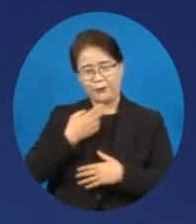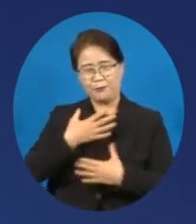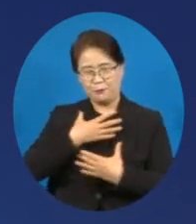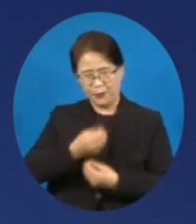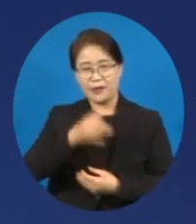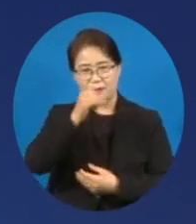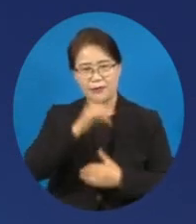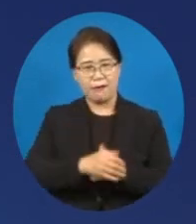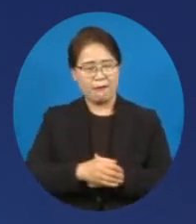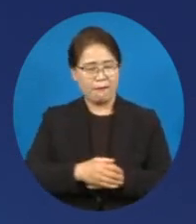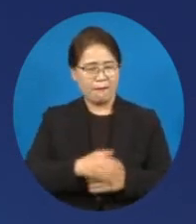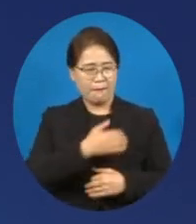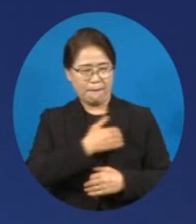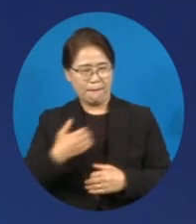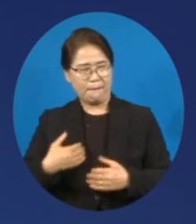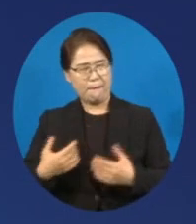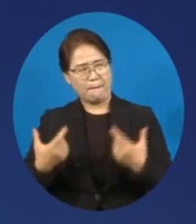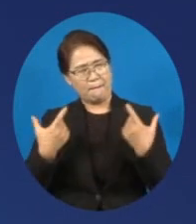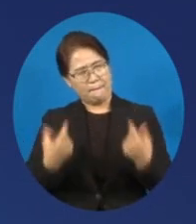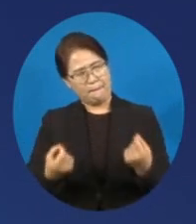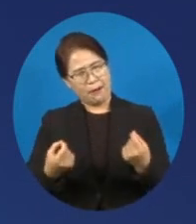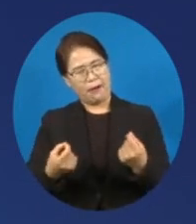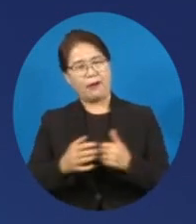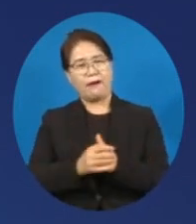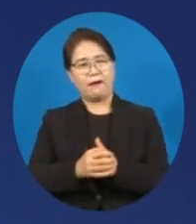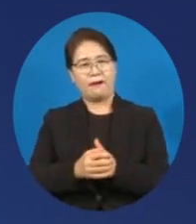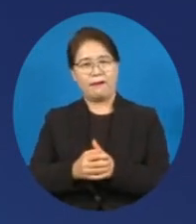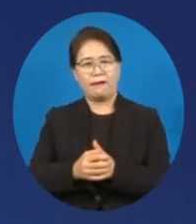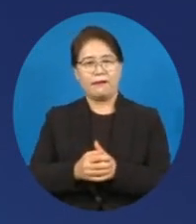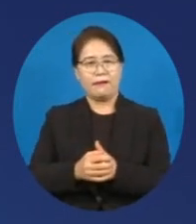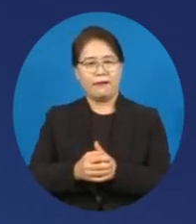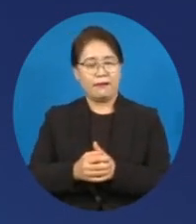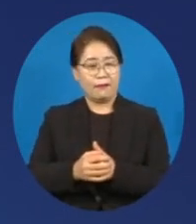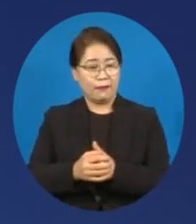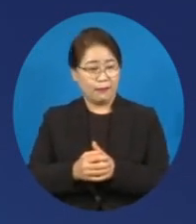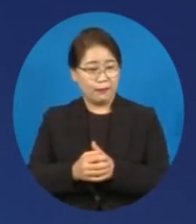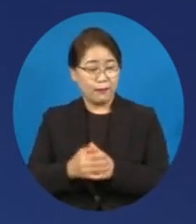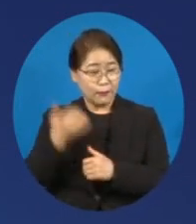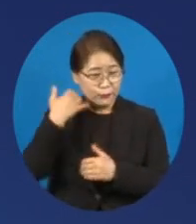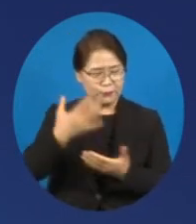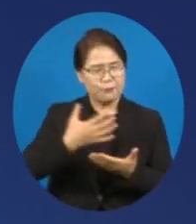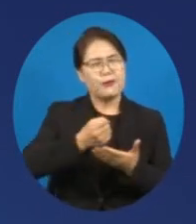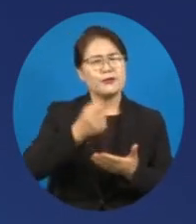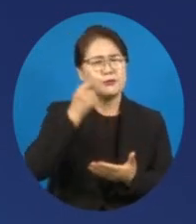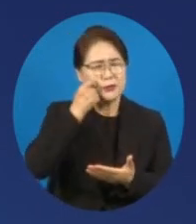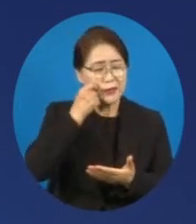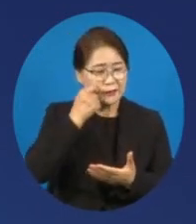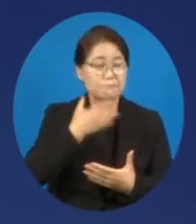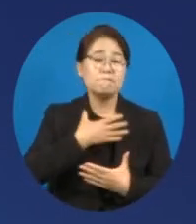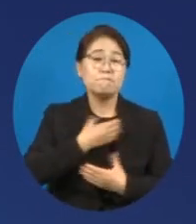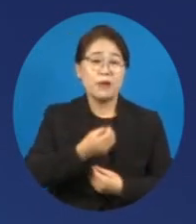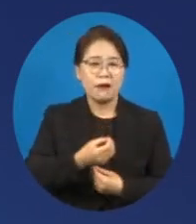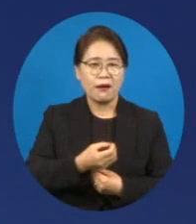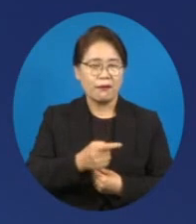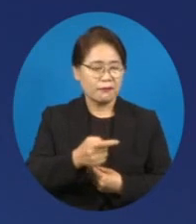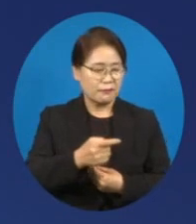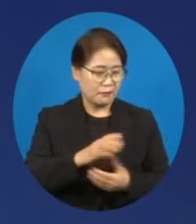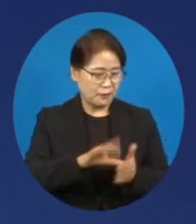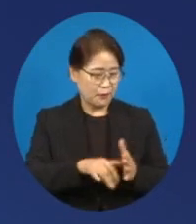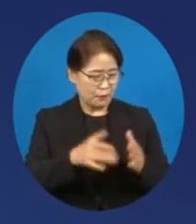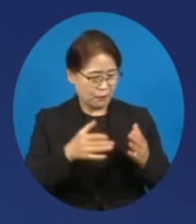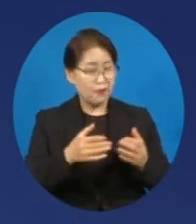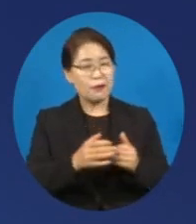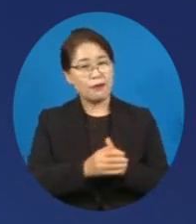너무 당당한 거예요 누구도 빼앗아 갈 수 없는 평안을 누리고 있는 거예요 그때 사람들은 충격을 받는 거잖아요